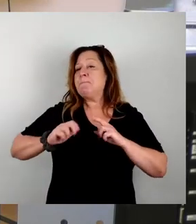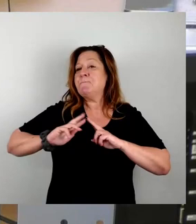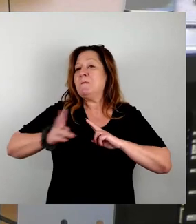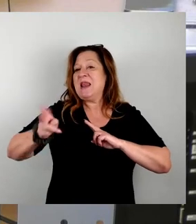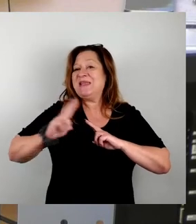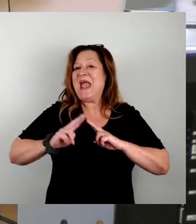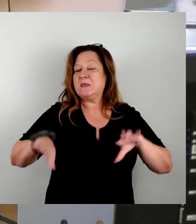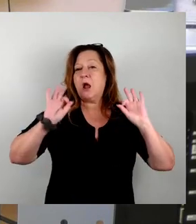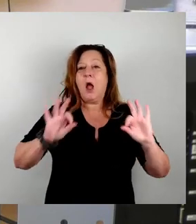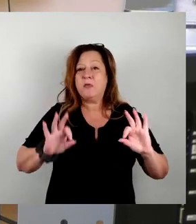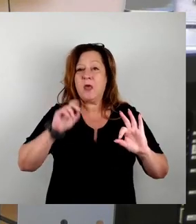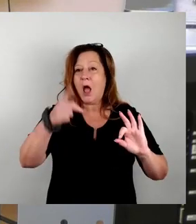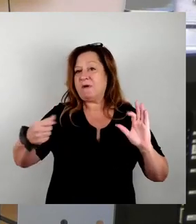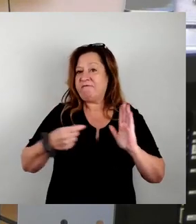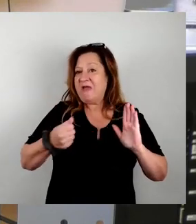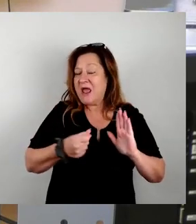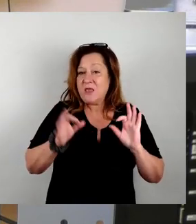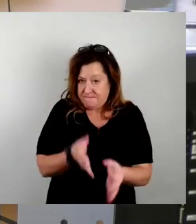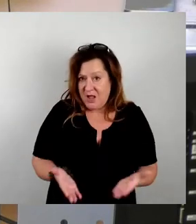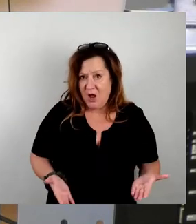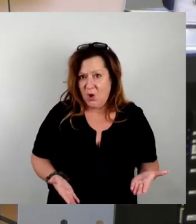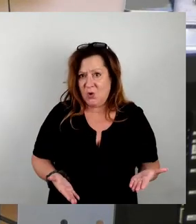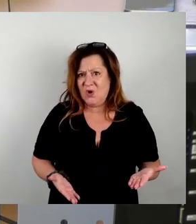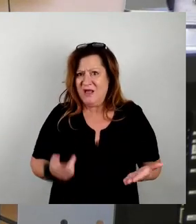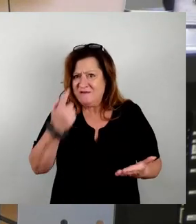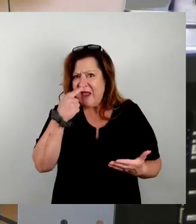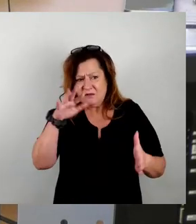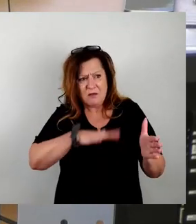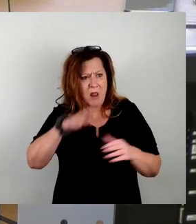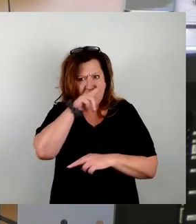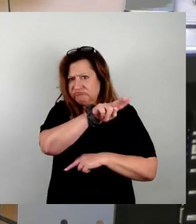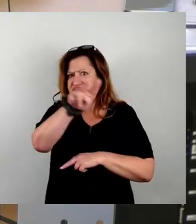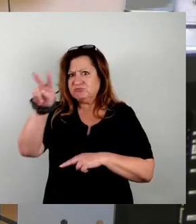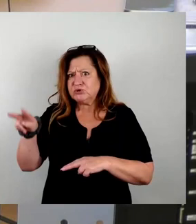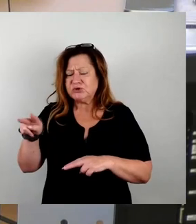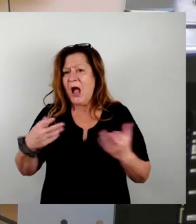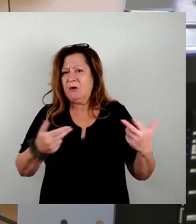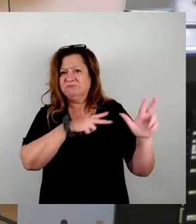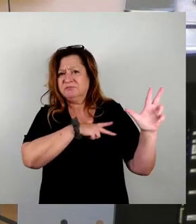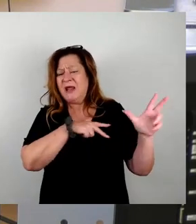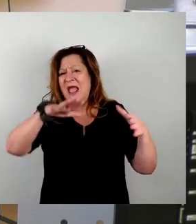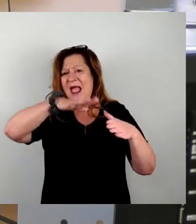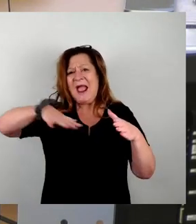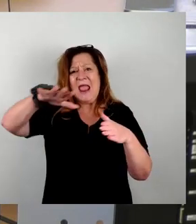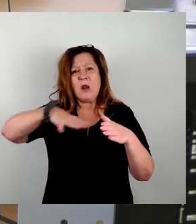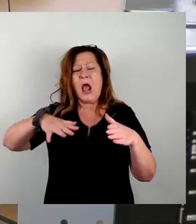werden. Wenn wir uns die Realität im Land ansehen, dann wissen wir, die Regionalisierungsmittel im Bund wurden